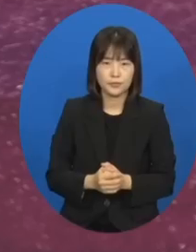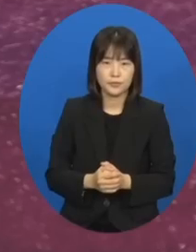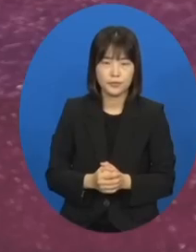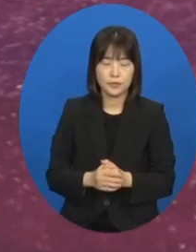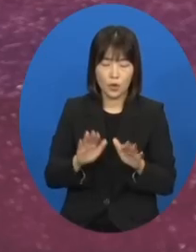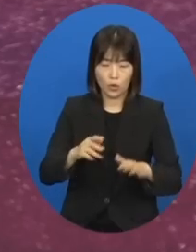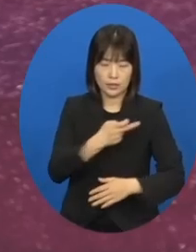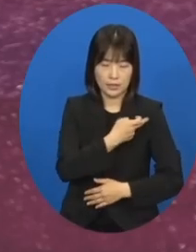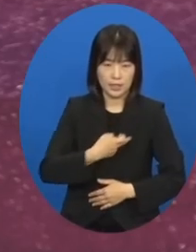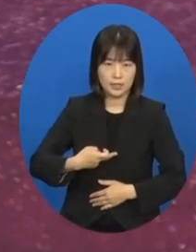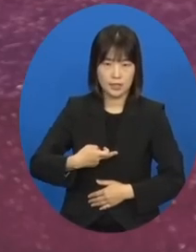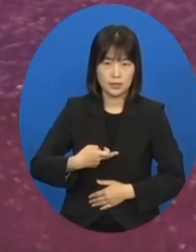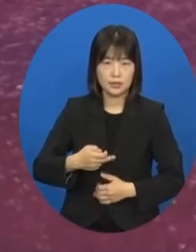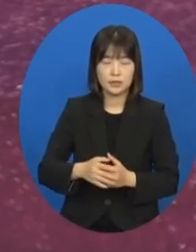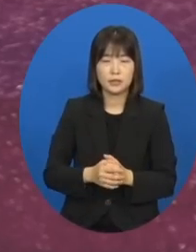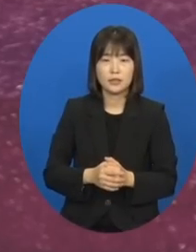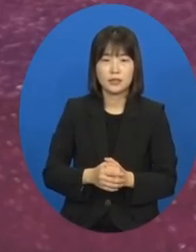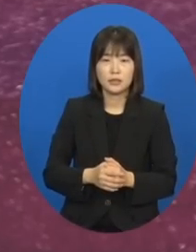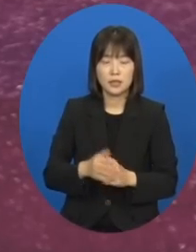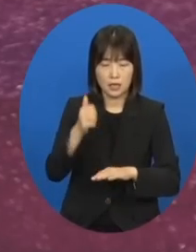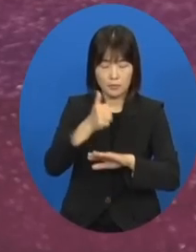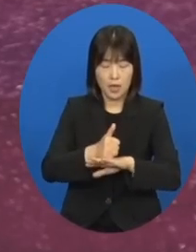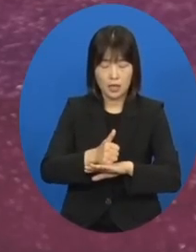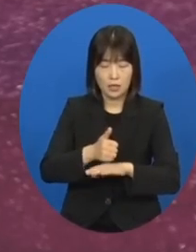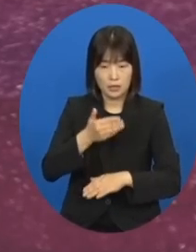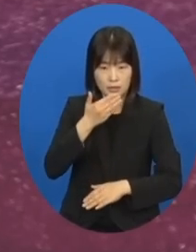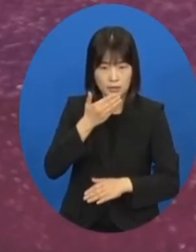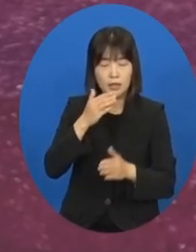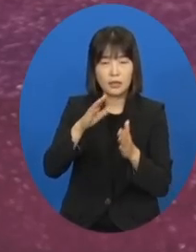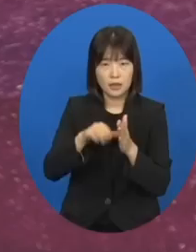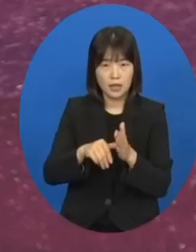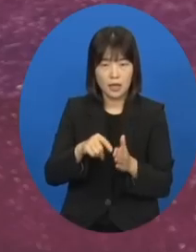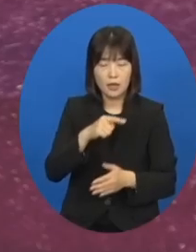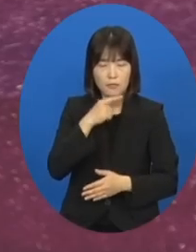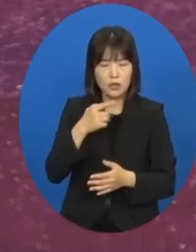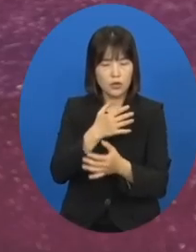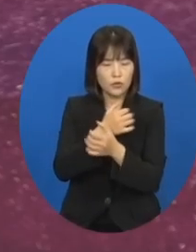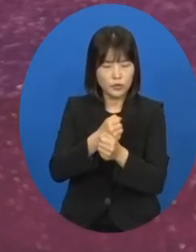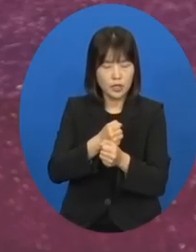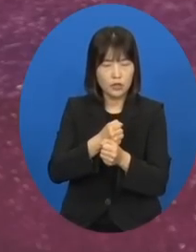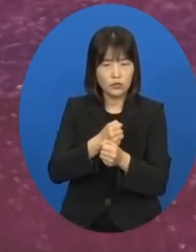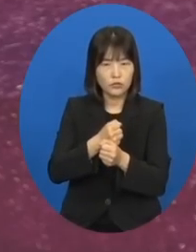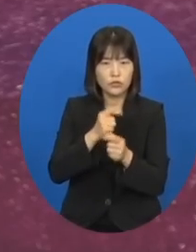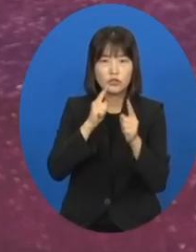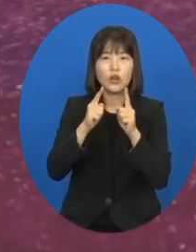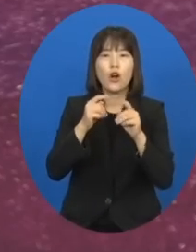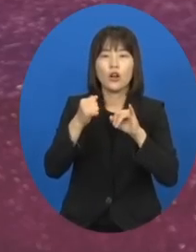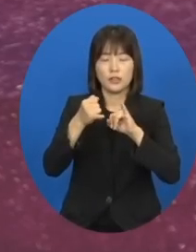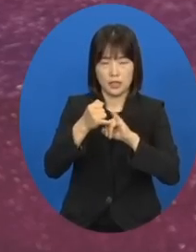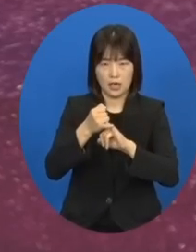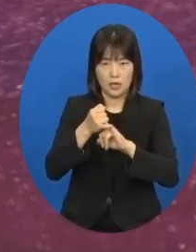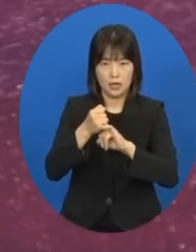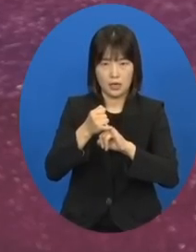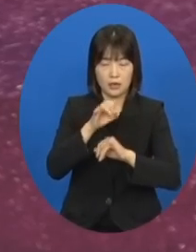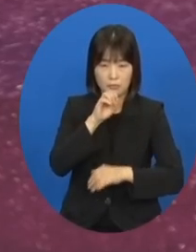만찬에서 필요 세우는 언약이라 말씀하시면서 우리에게 다시는 이제는 정죄함이 없다 로마서 8장이 뭐라고